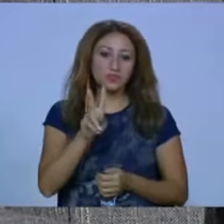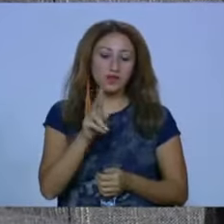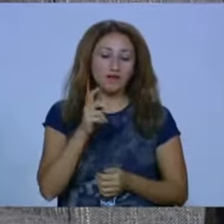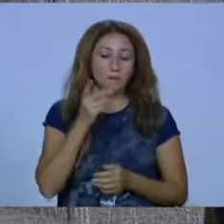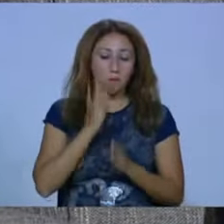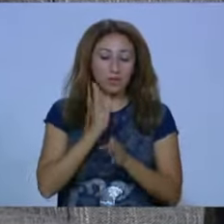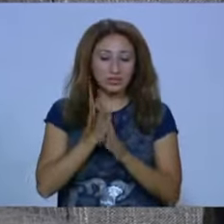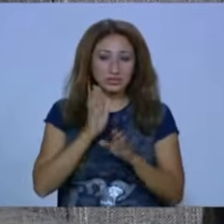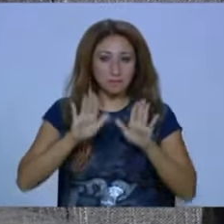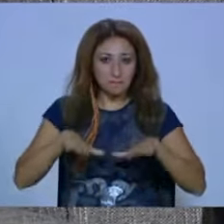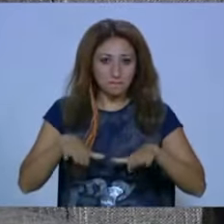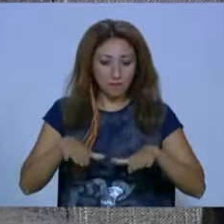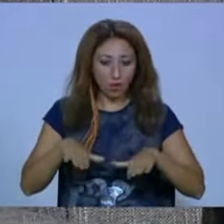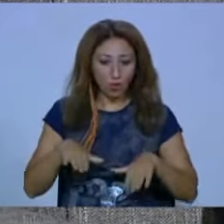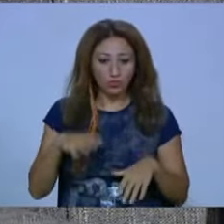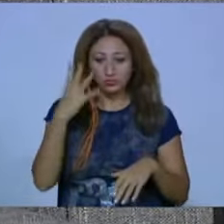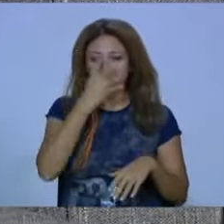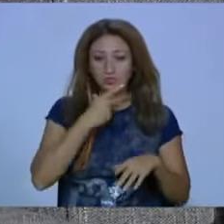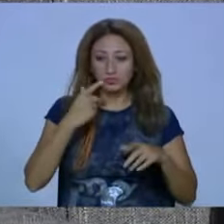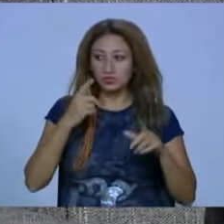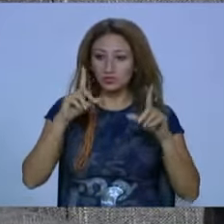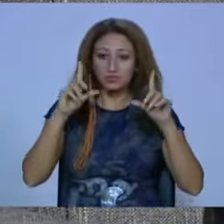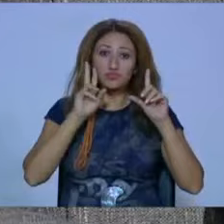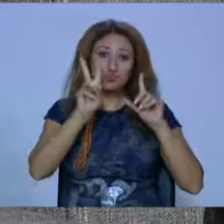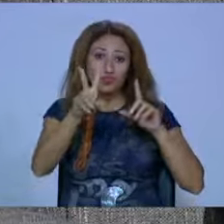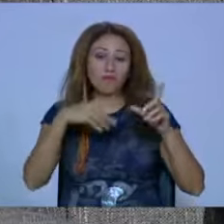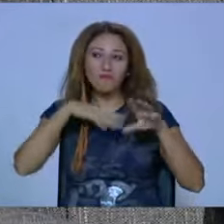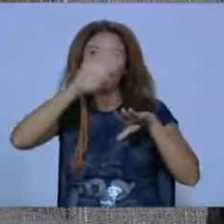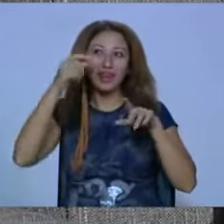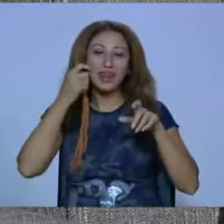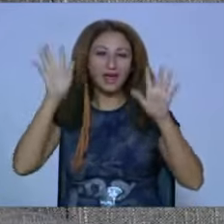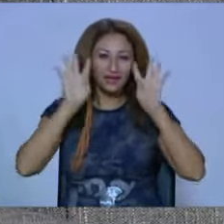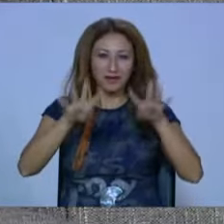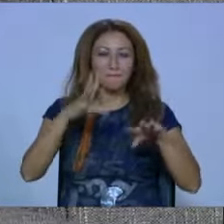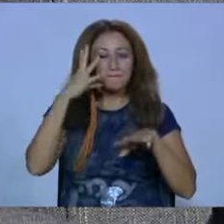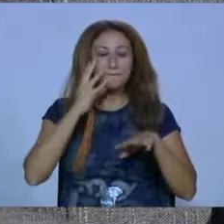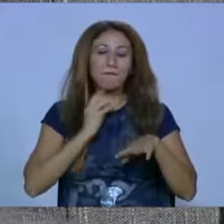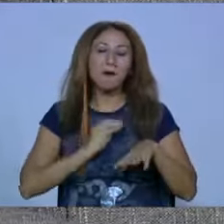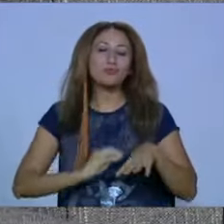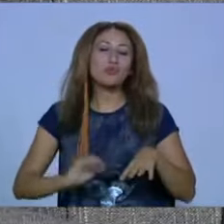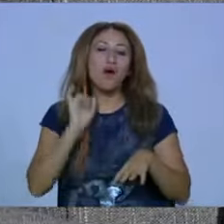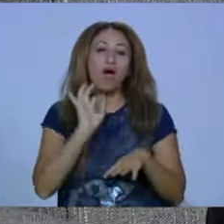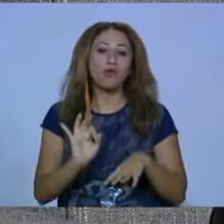وجوده وظهوره على الشاشة كان بيسعدنا، مجرد ما نشوفه كان بنشعر بالبهجة في